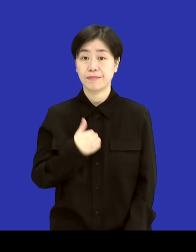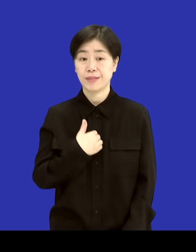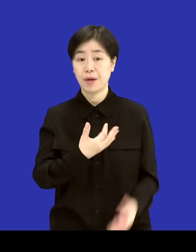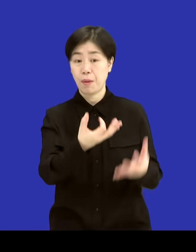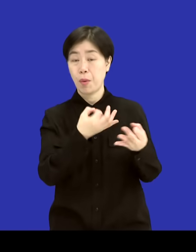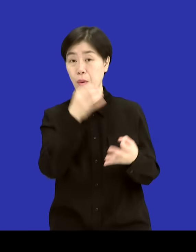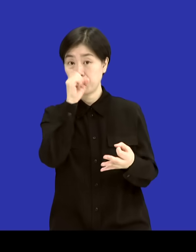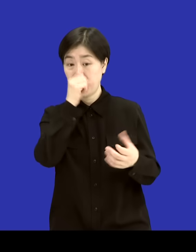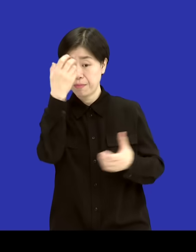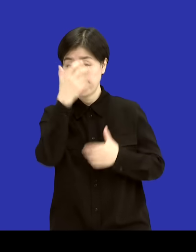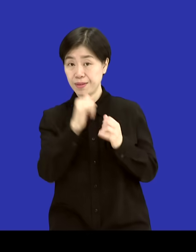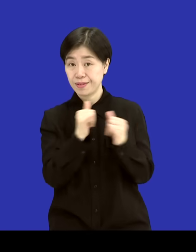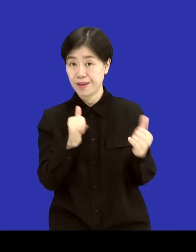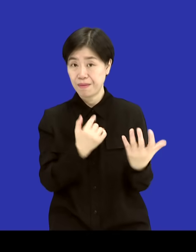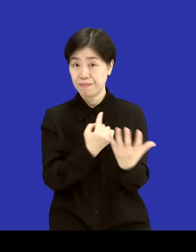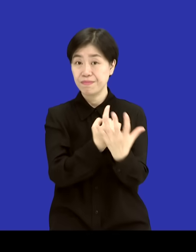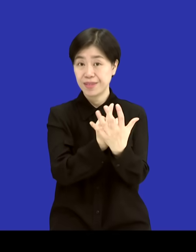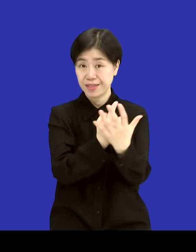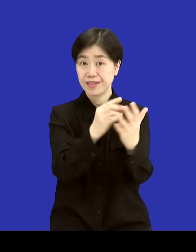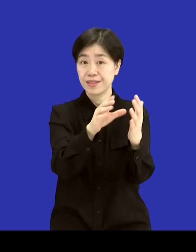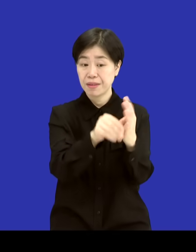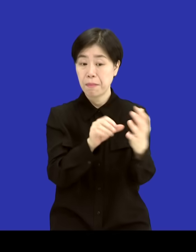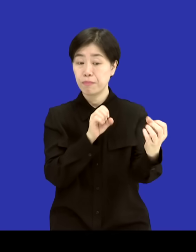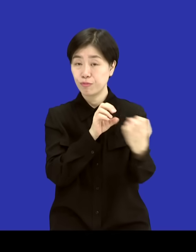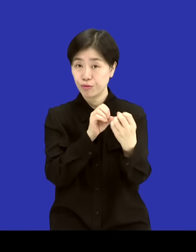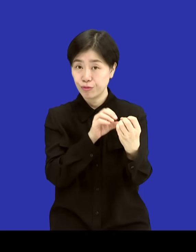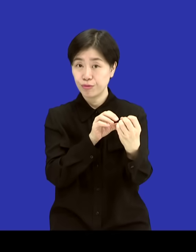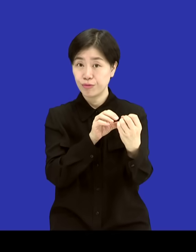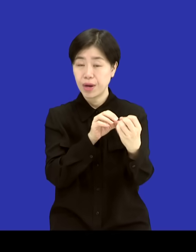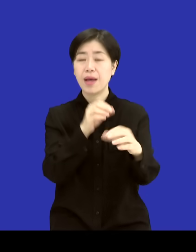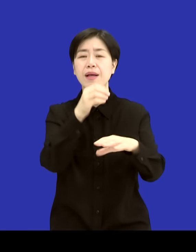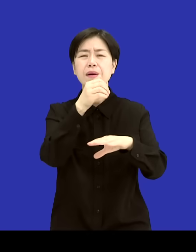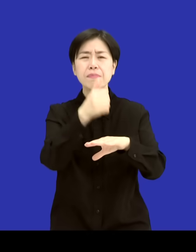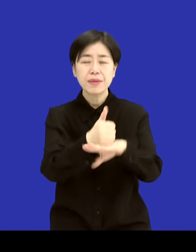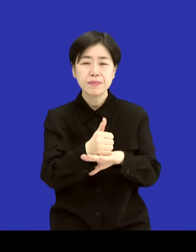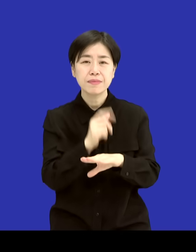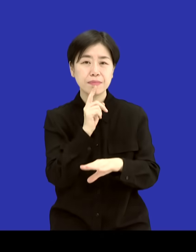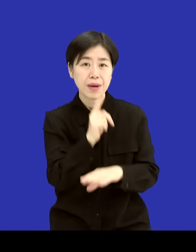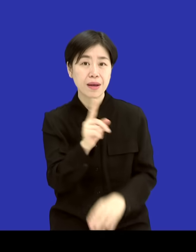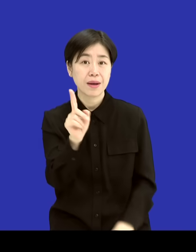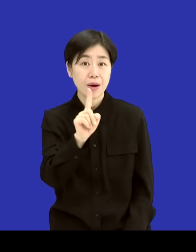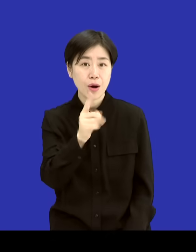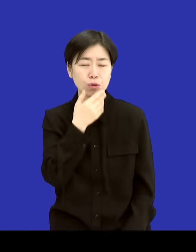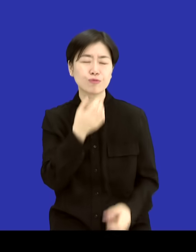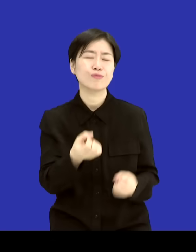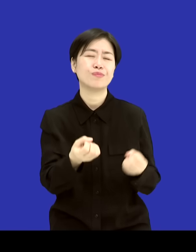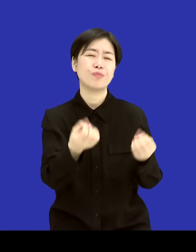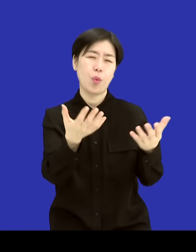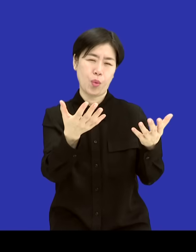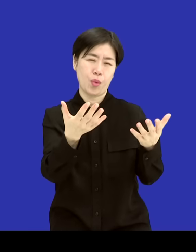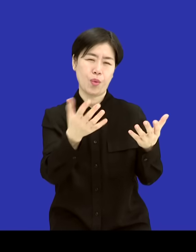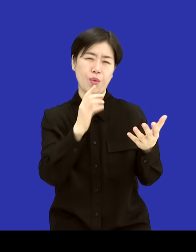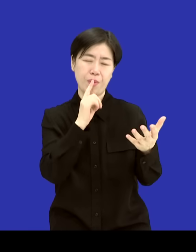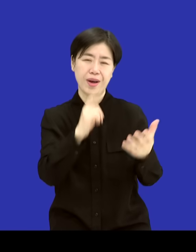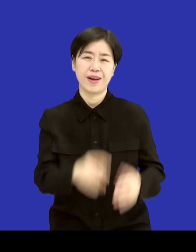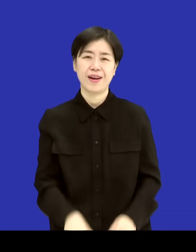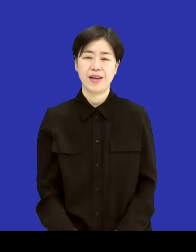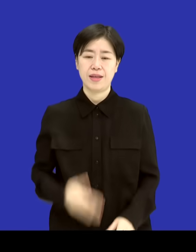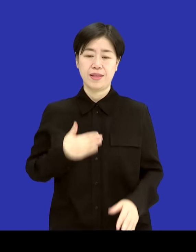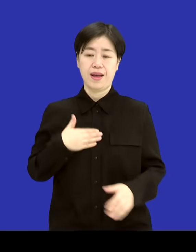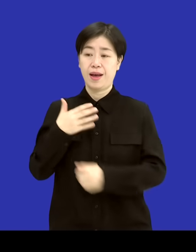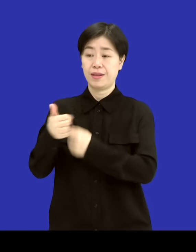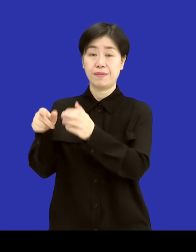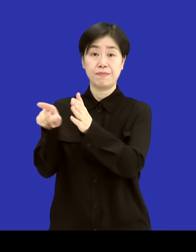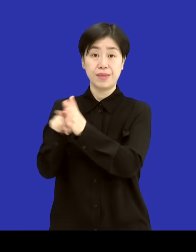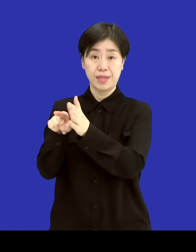팬분들하고 이제 또 이제 좀 대화를 많이 하는데, 그때도 늘 축복한다고 얘기를 하고 저의 종교성을